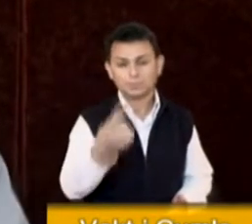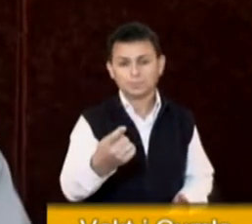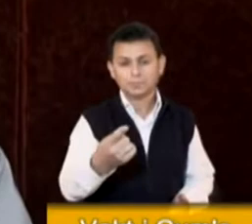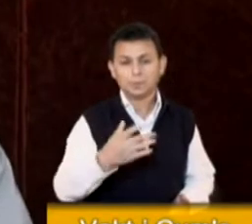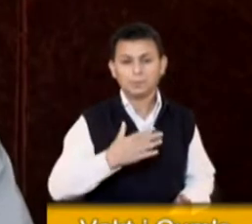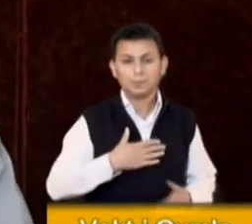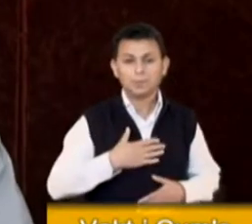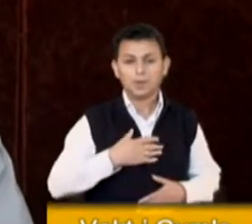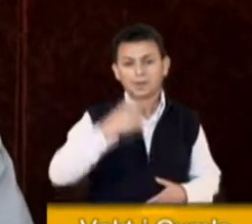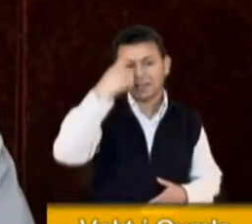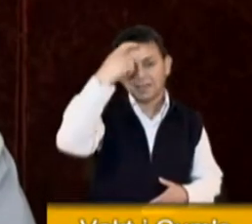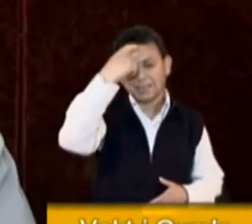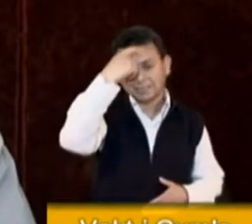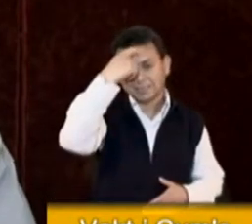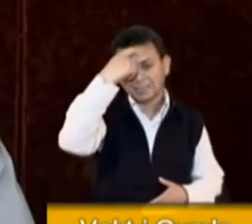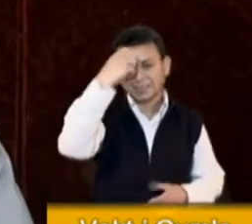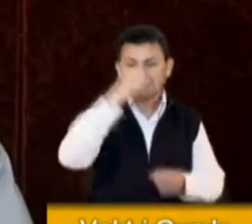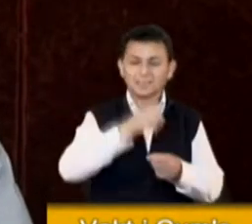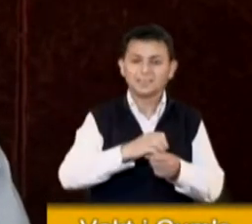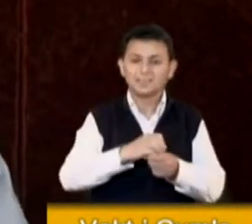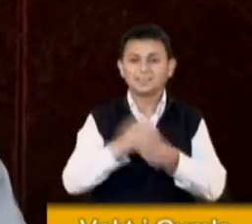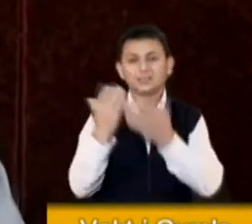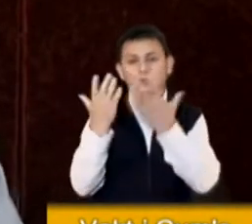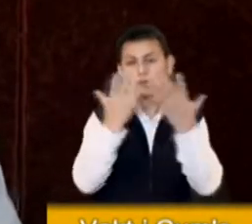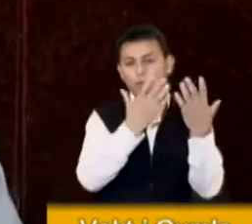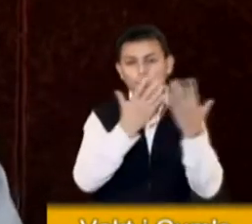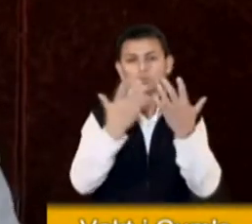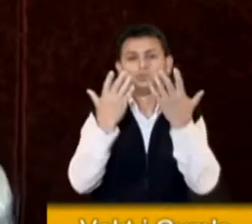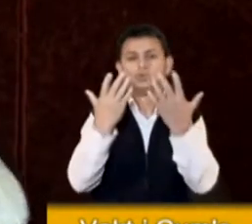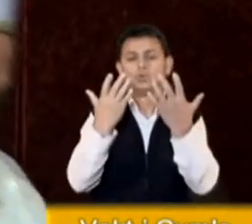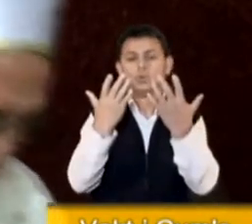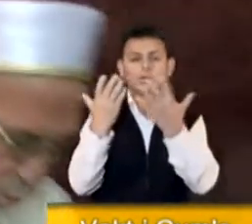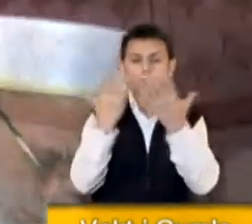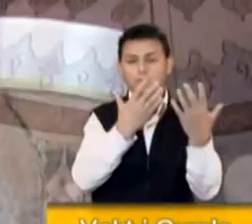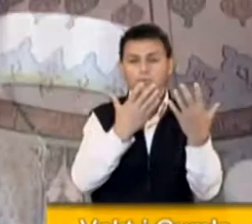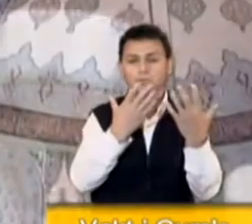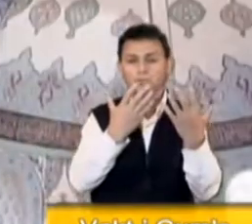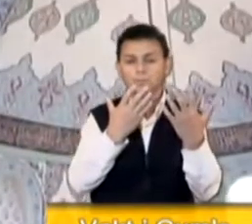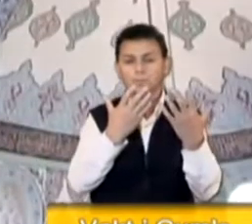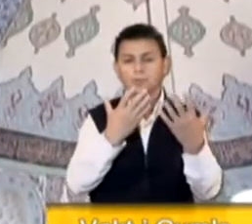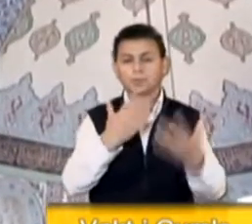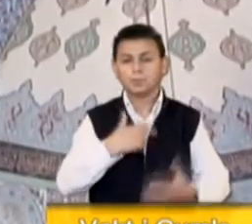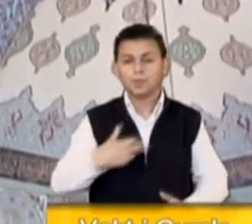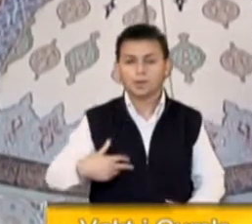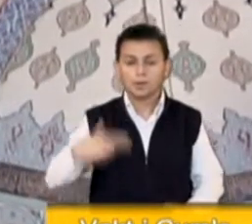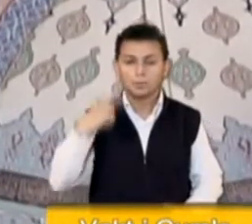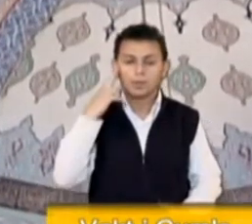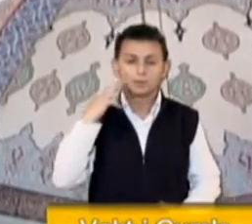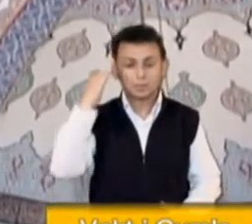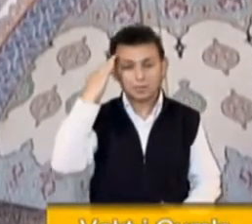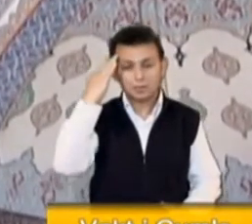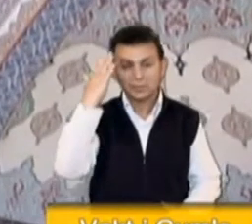okuyorum diye arz etmiş. Peygamber Efendimiz sallallahu aleyhi ve sellem de okuduğu şeyin ne